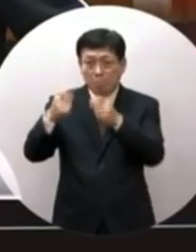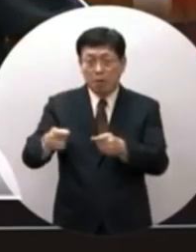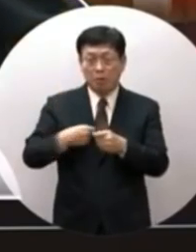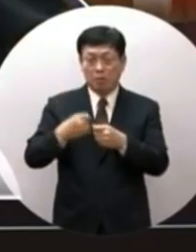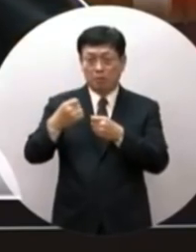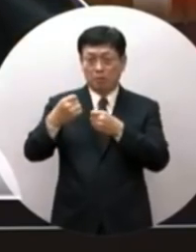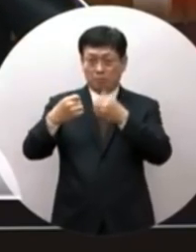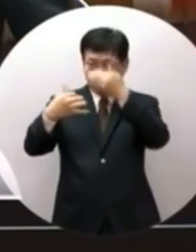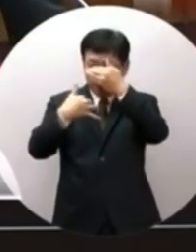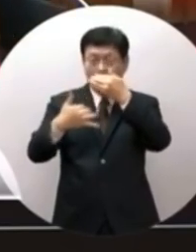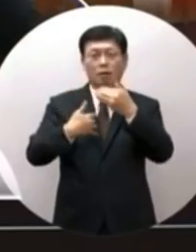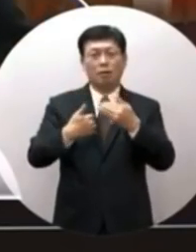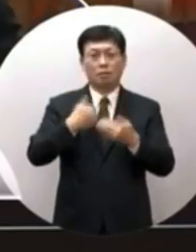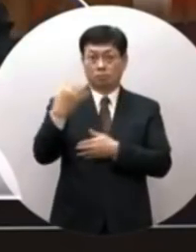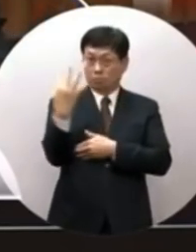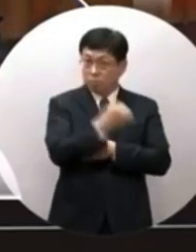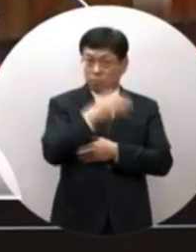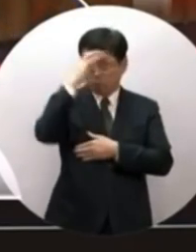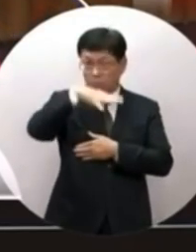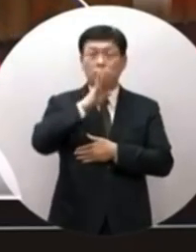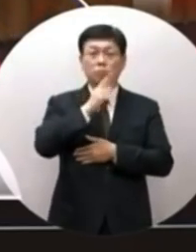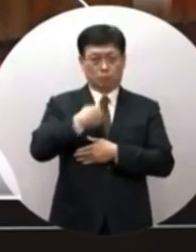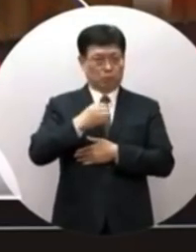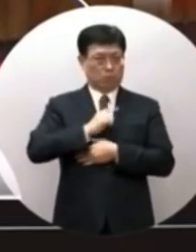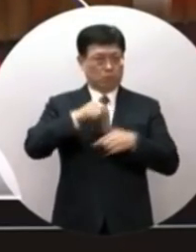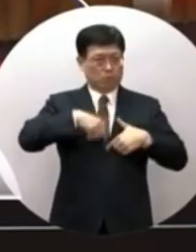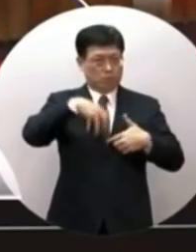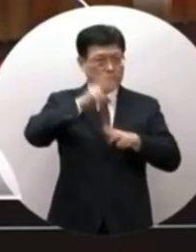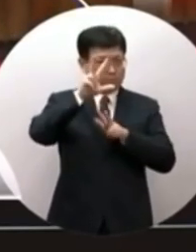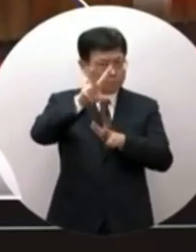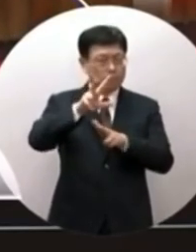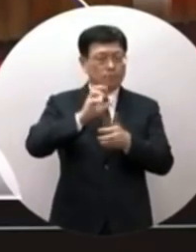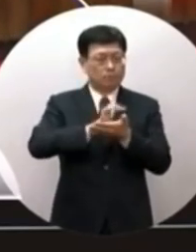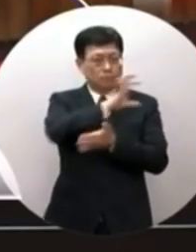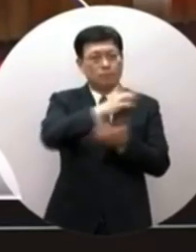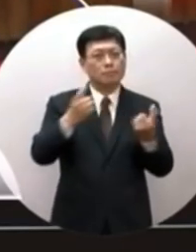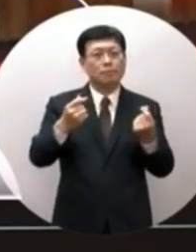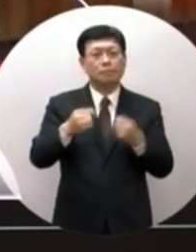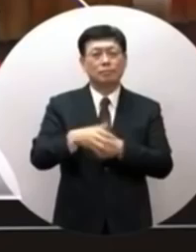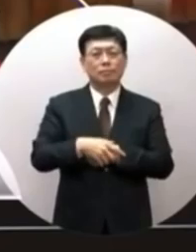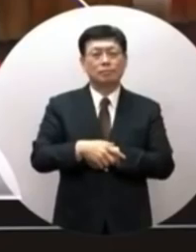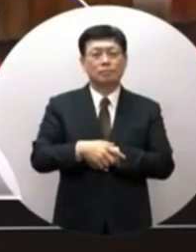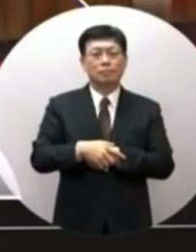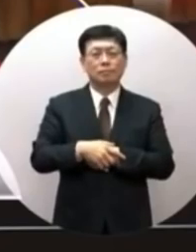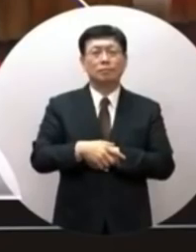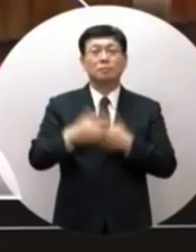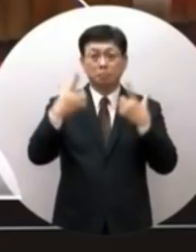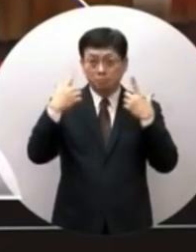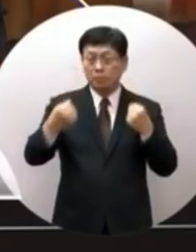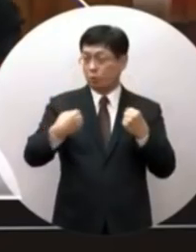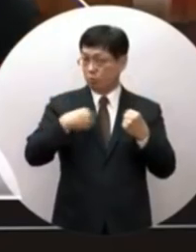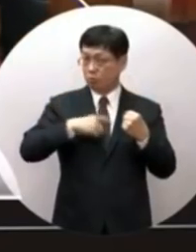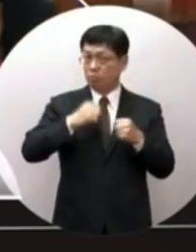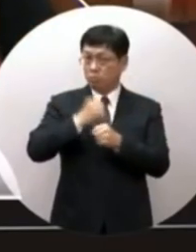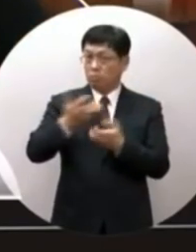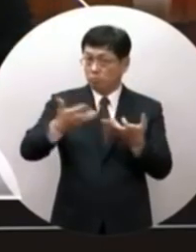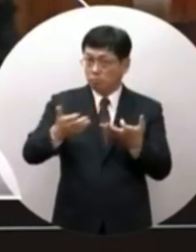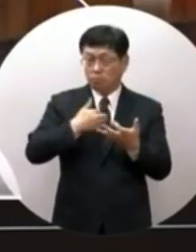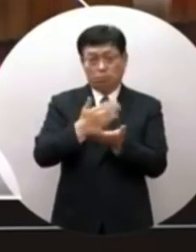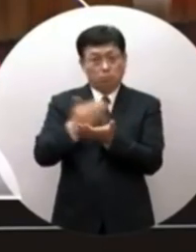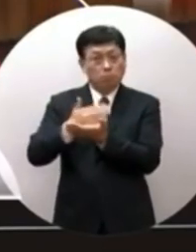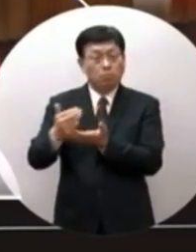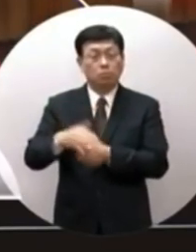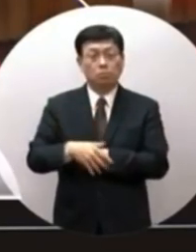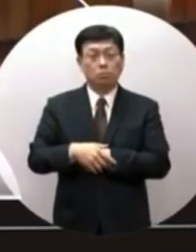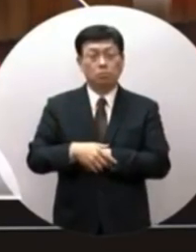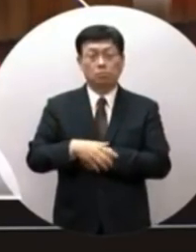这几篇文章看过。是我心中的感触，我本来跟上看，做实事决然事，